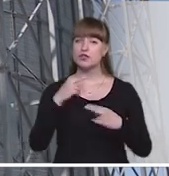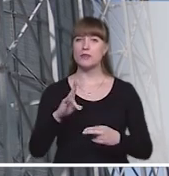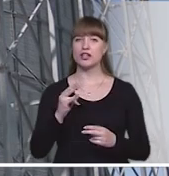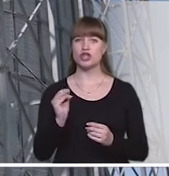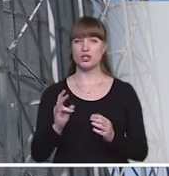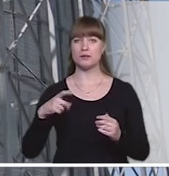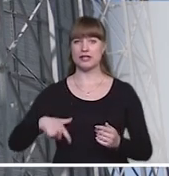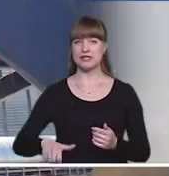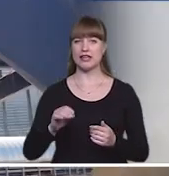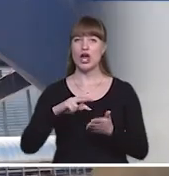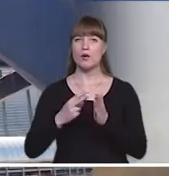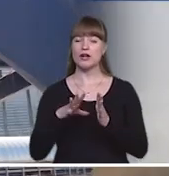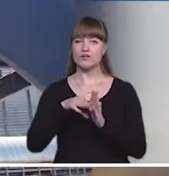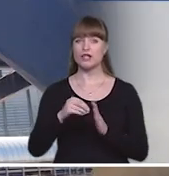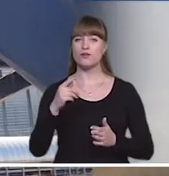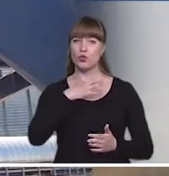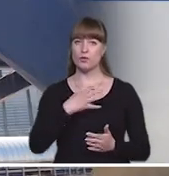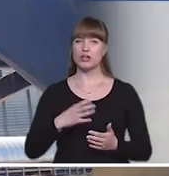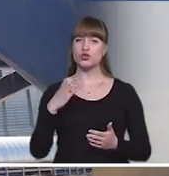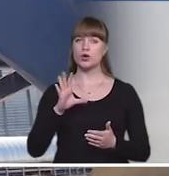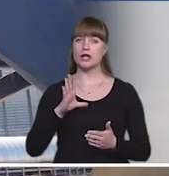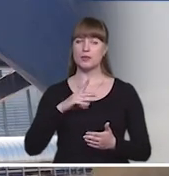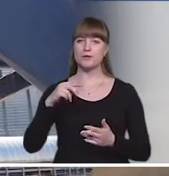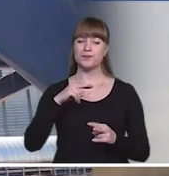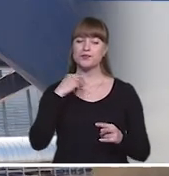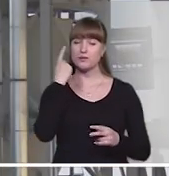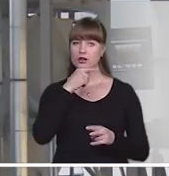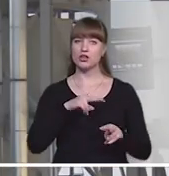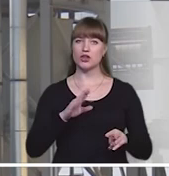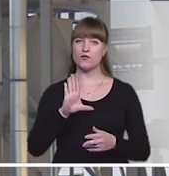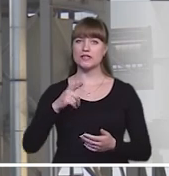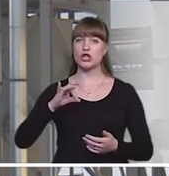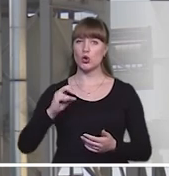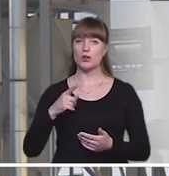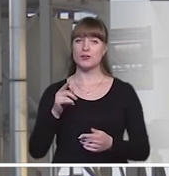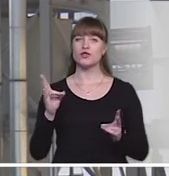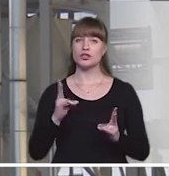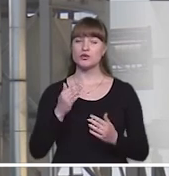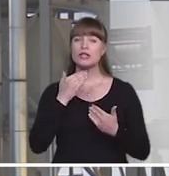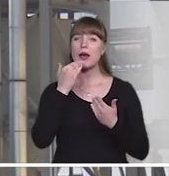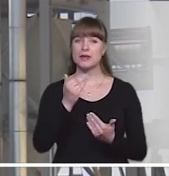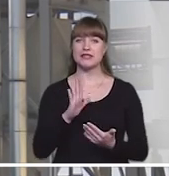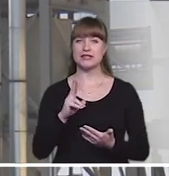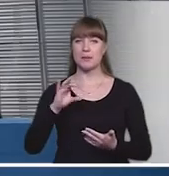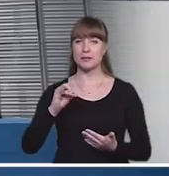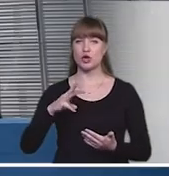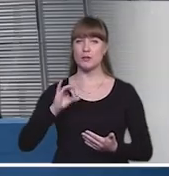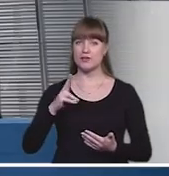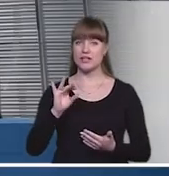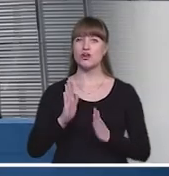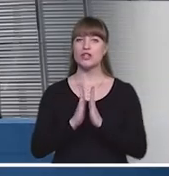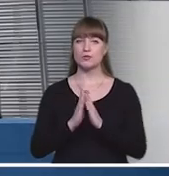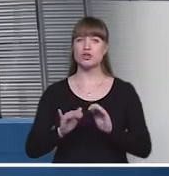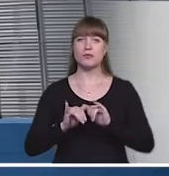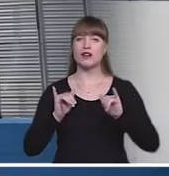чем донские. Проект входил в губернаторскую сотню и был под личным контролем Василия Голубева. Ему даже пришлось обратиться к премьеру Медведеву с